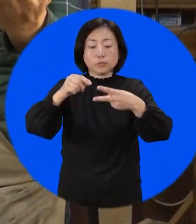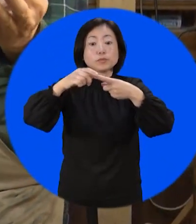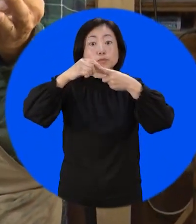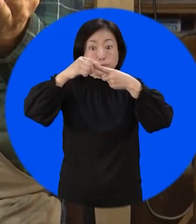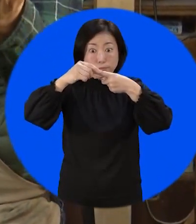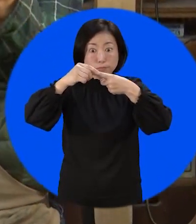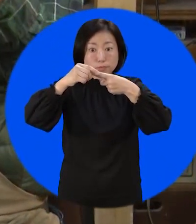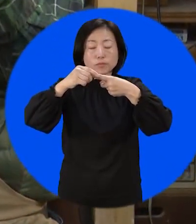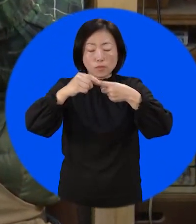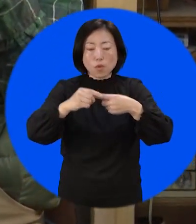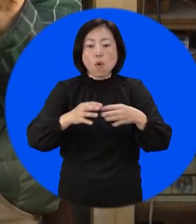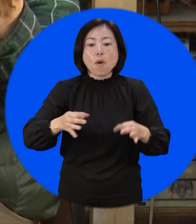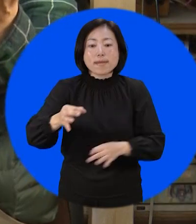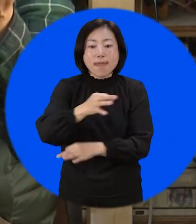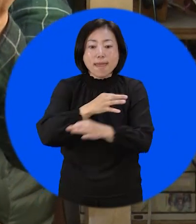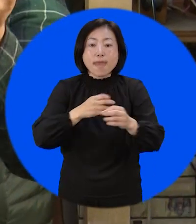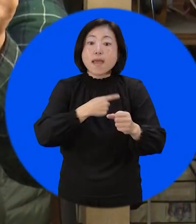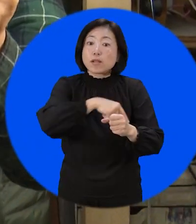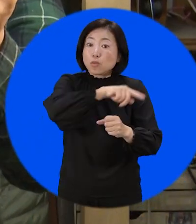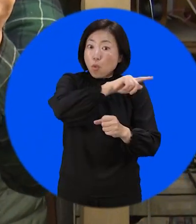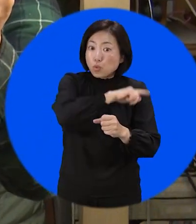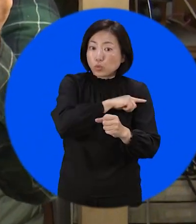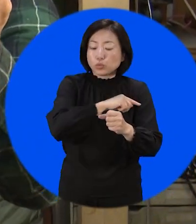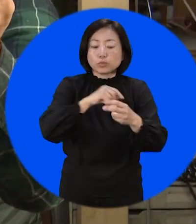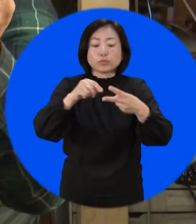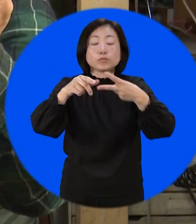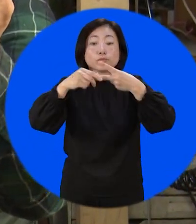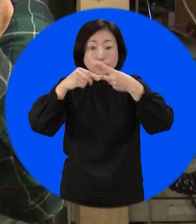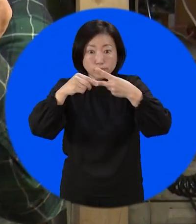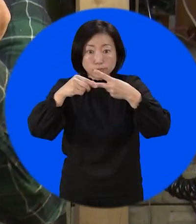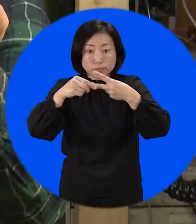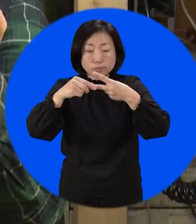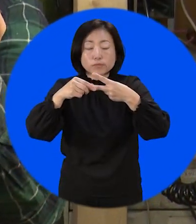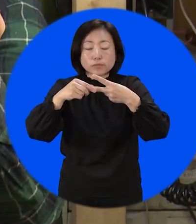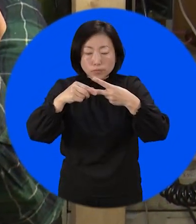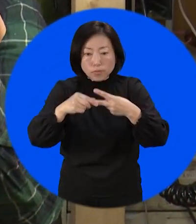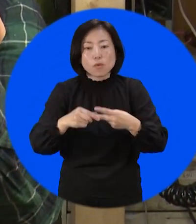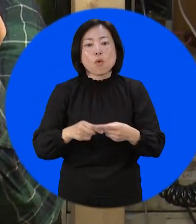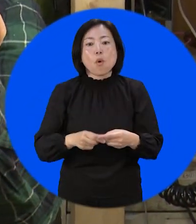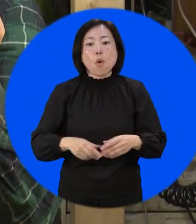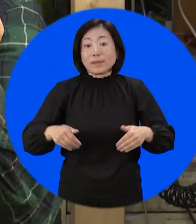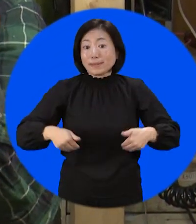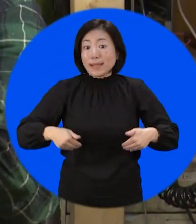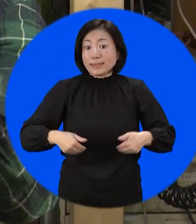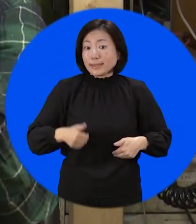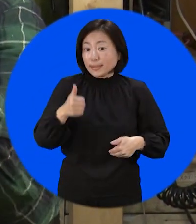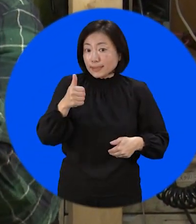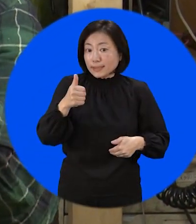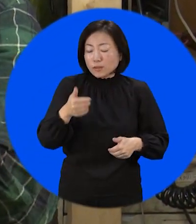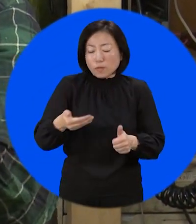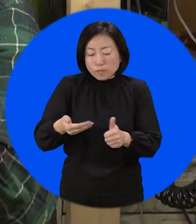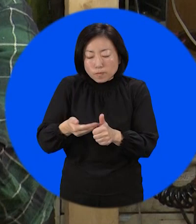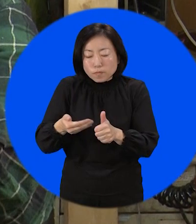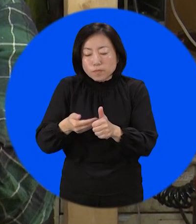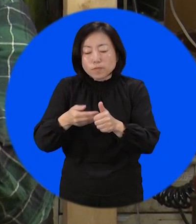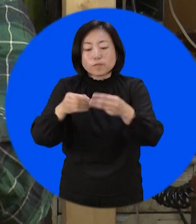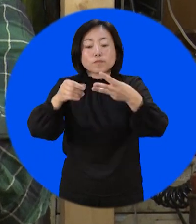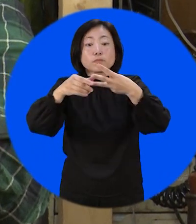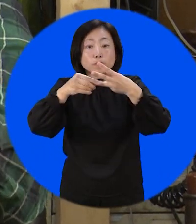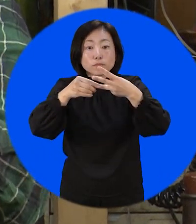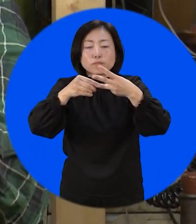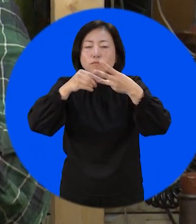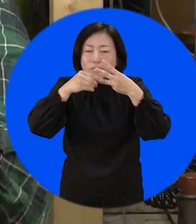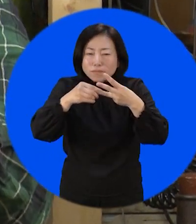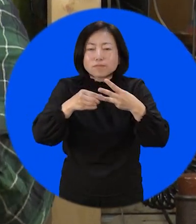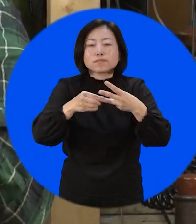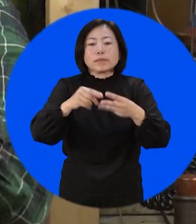それとあと経営能力、それで一番大事なのが弟子を育てるってこと、